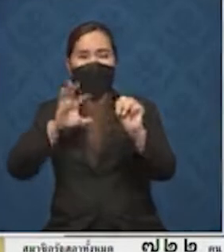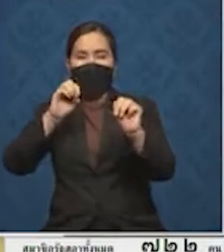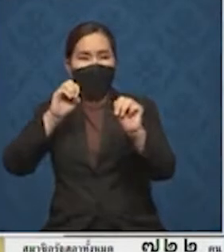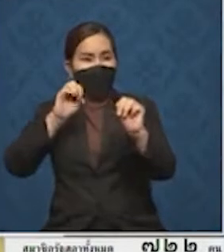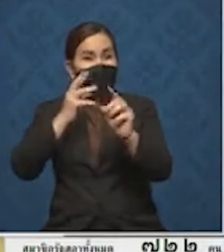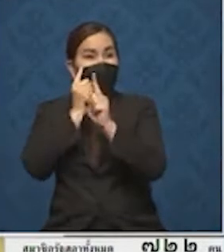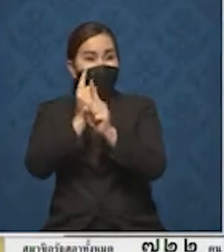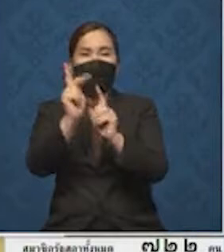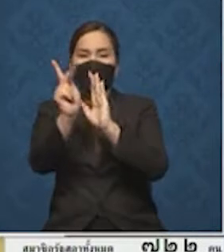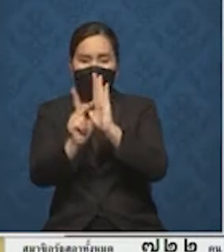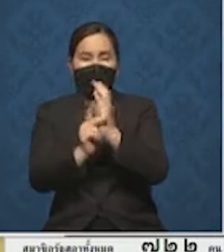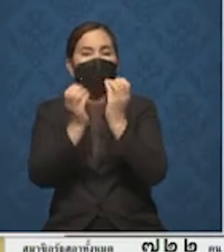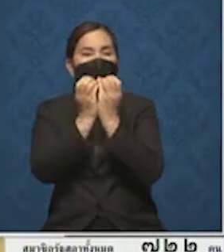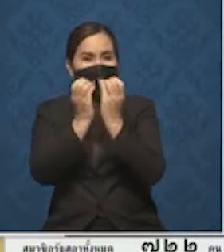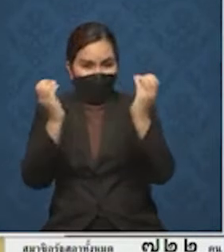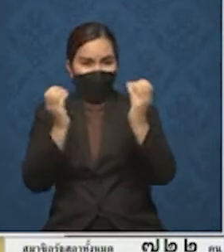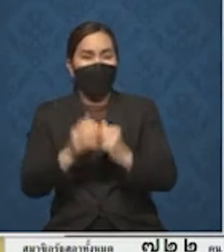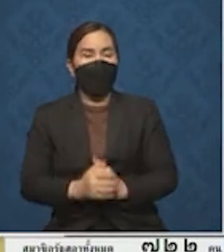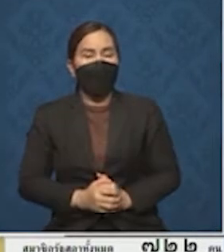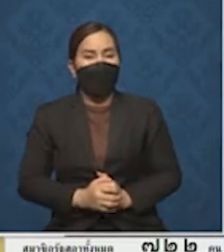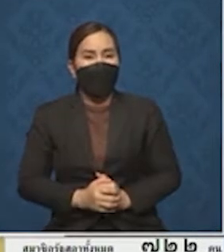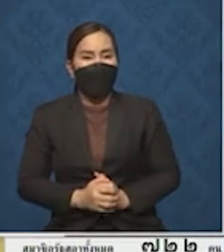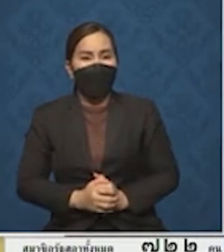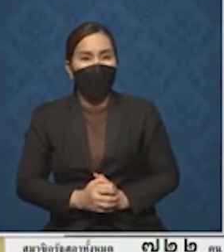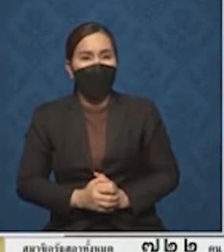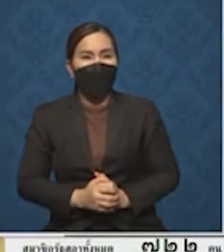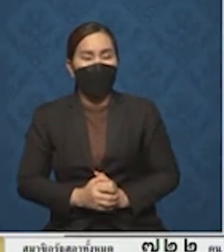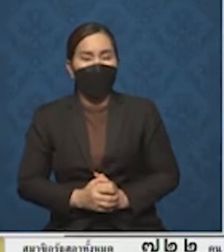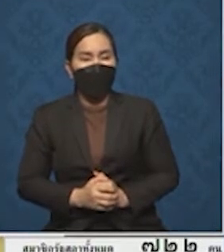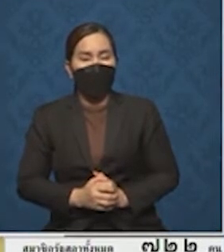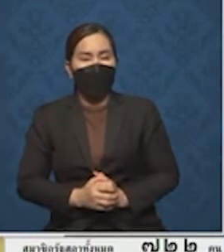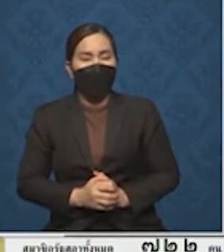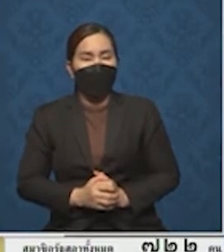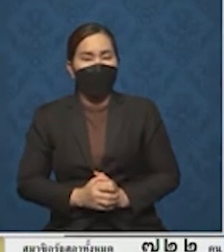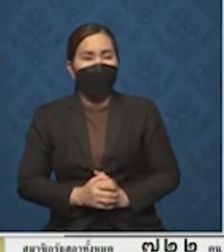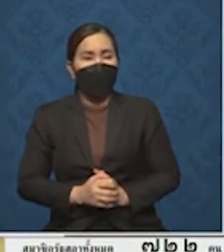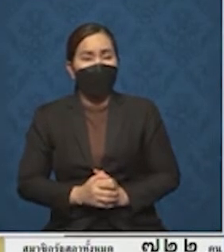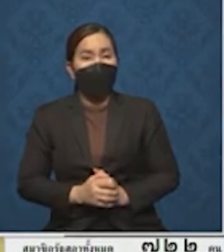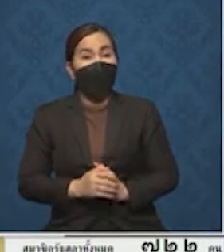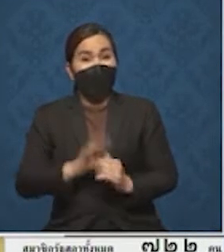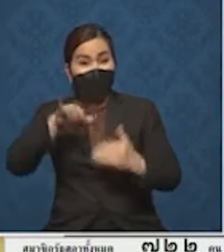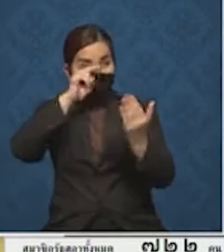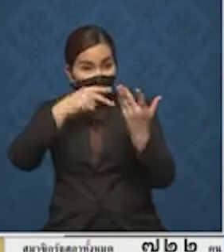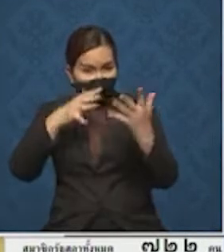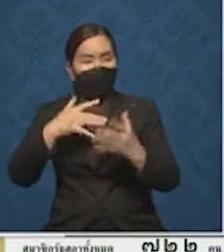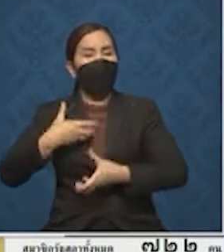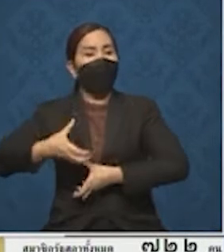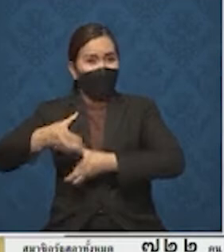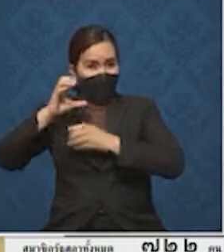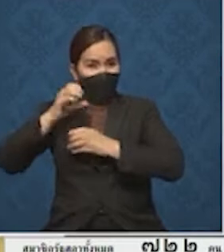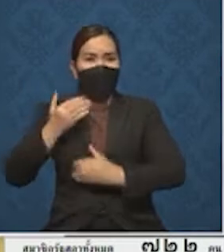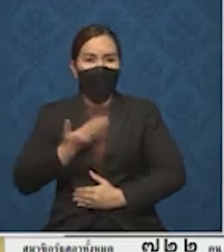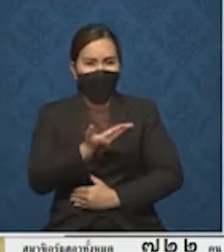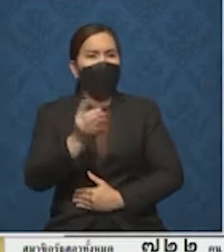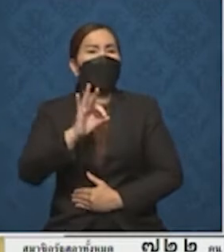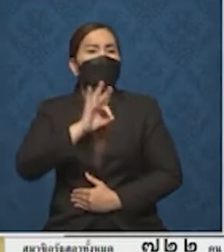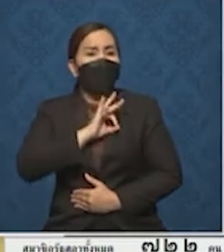รมนูลมาตา 54 ของรัธรรนูลนั้น ทุกคนได้อ่านผมขอจะอ่านอีก สักรอบหนึ่งเพื่อส